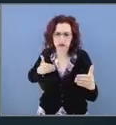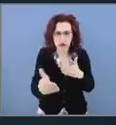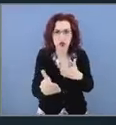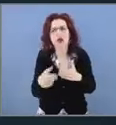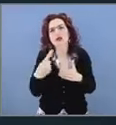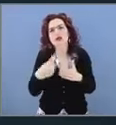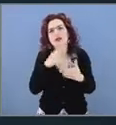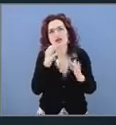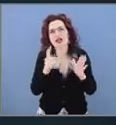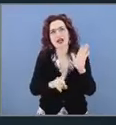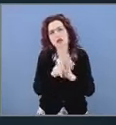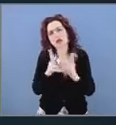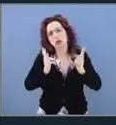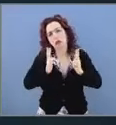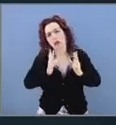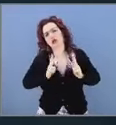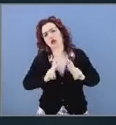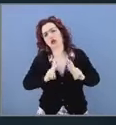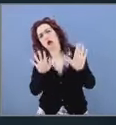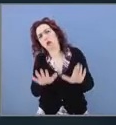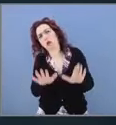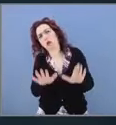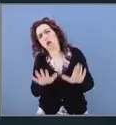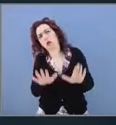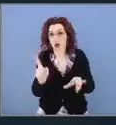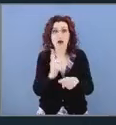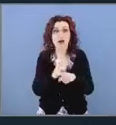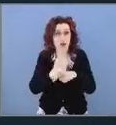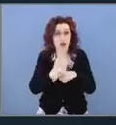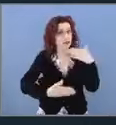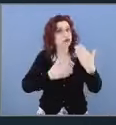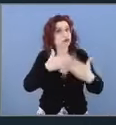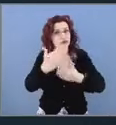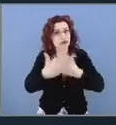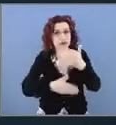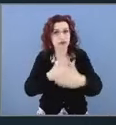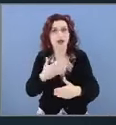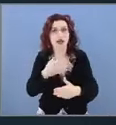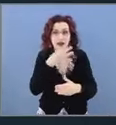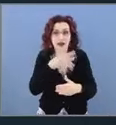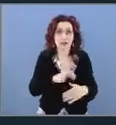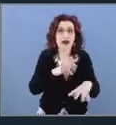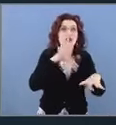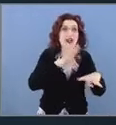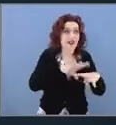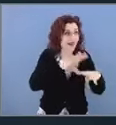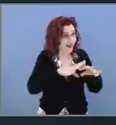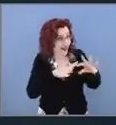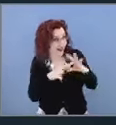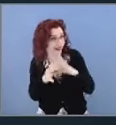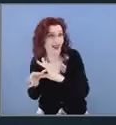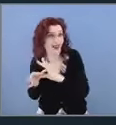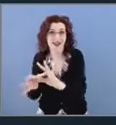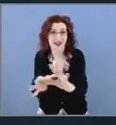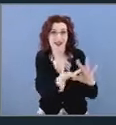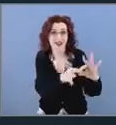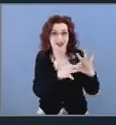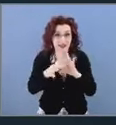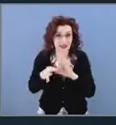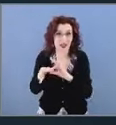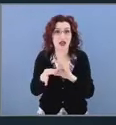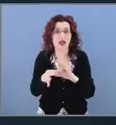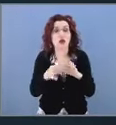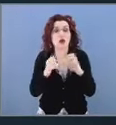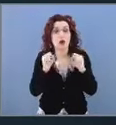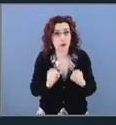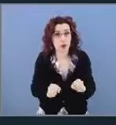bisogna crescere soprattutto nella capacità di fare rete e provare a trasferire l'innovazione, il trasferimento